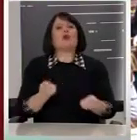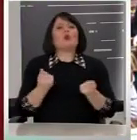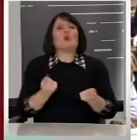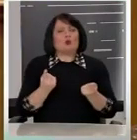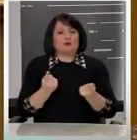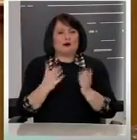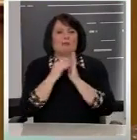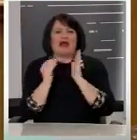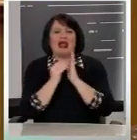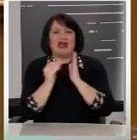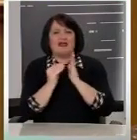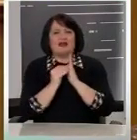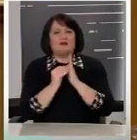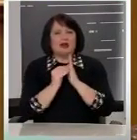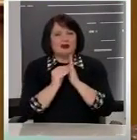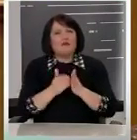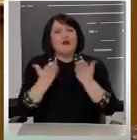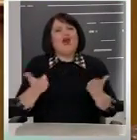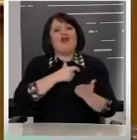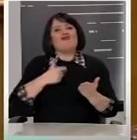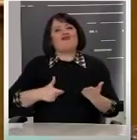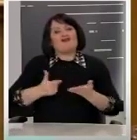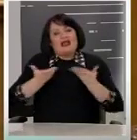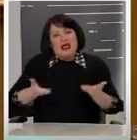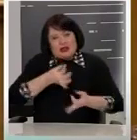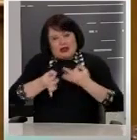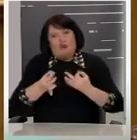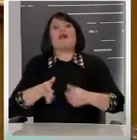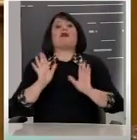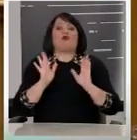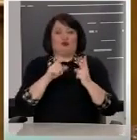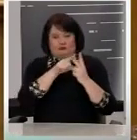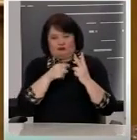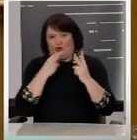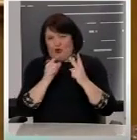ένα παράδειγμα από την Καινή Διαθήκη, για 2 λόγους.